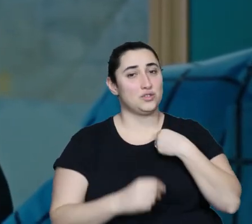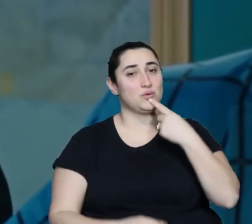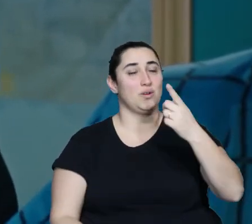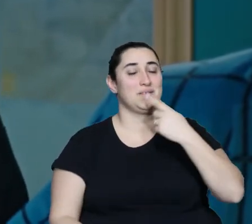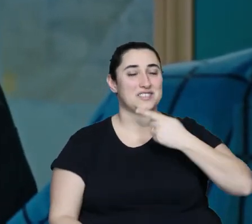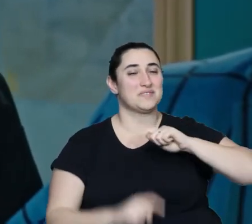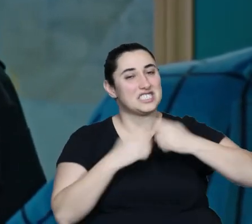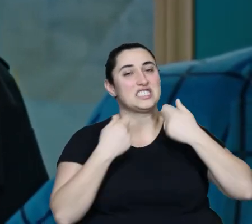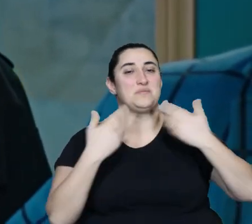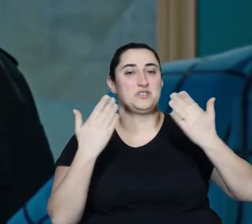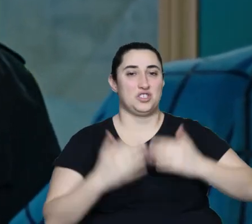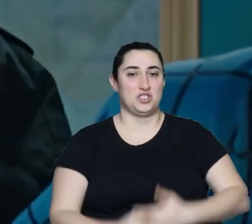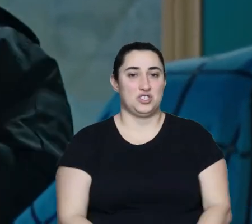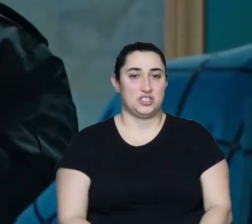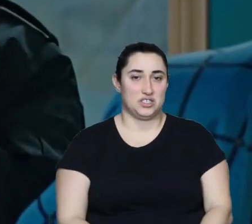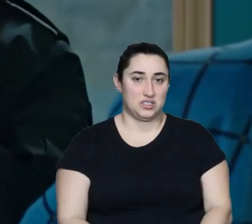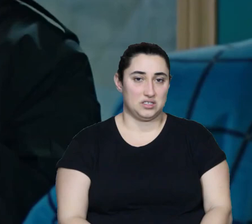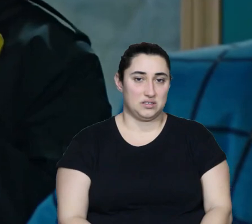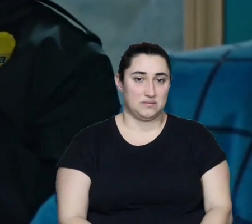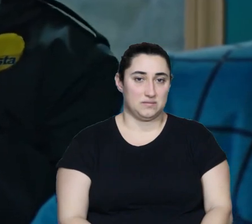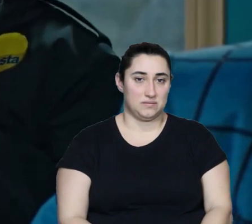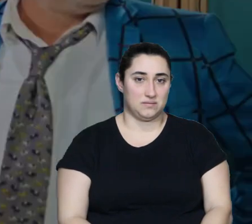Ay çenemi kırsaydım. Kübra.